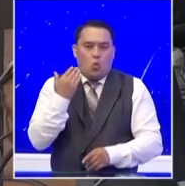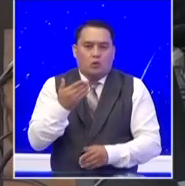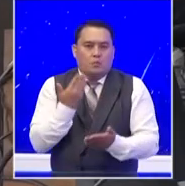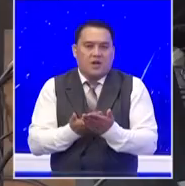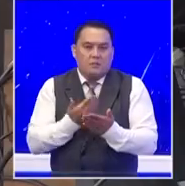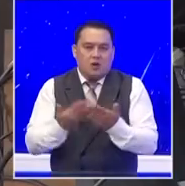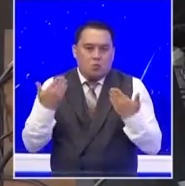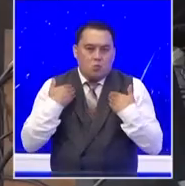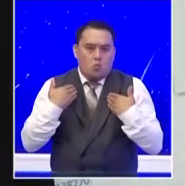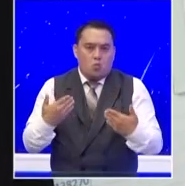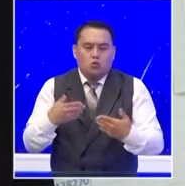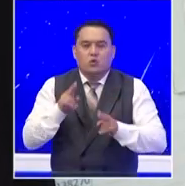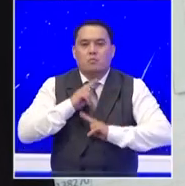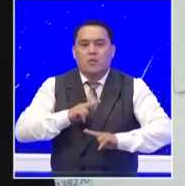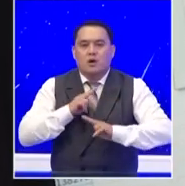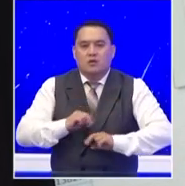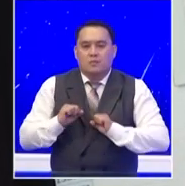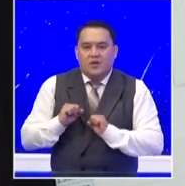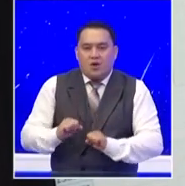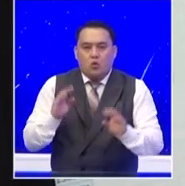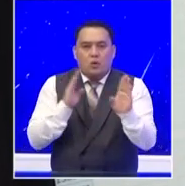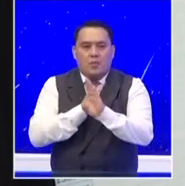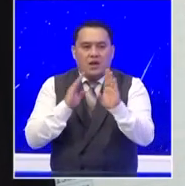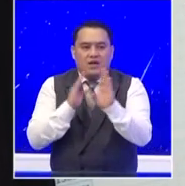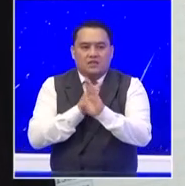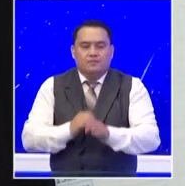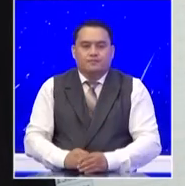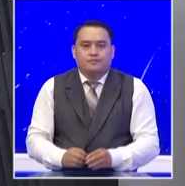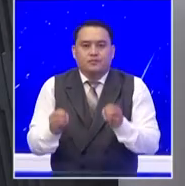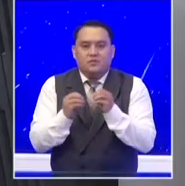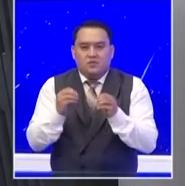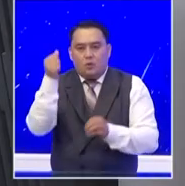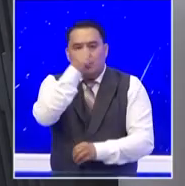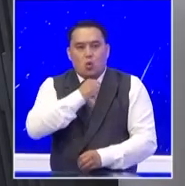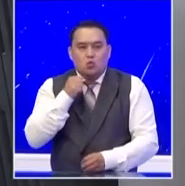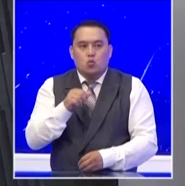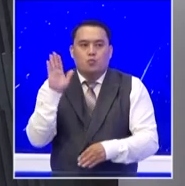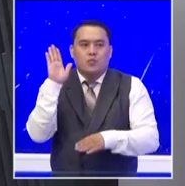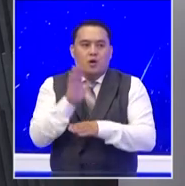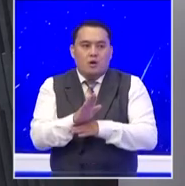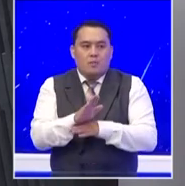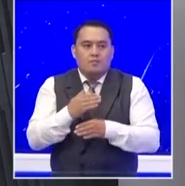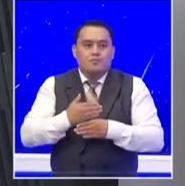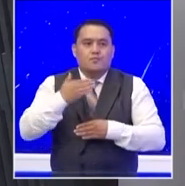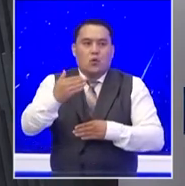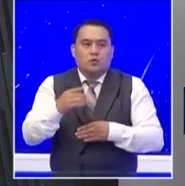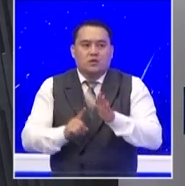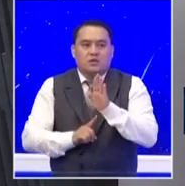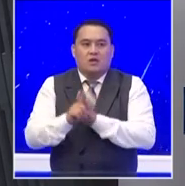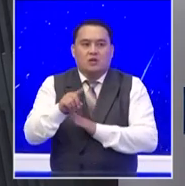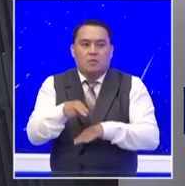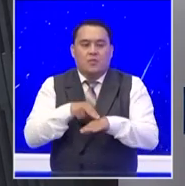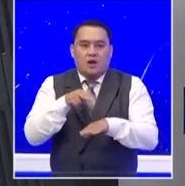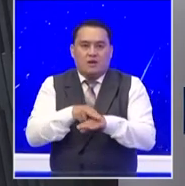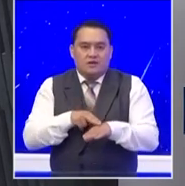образцом мужества», – говорит сотрудник природоохранной полиции. В 2010 году в феврале месяце у меня вышел приказ. После этого я начал работать в органах